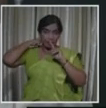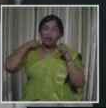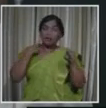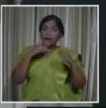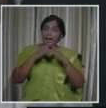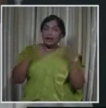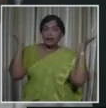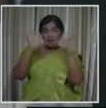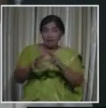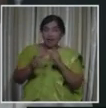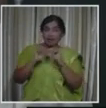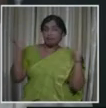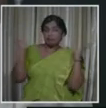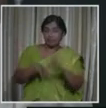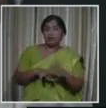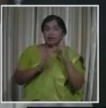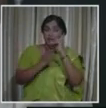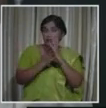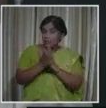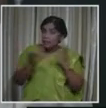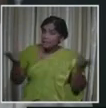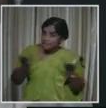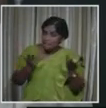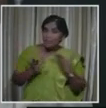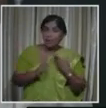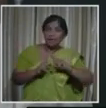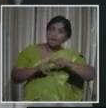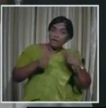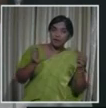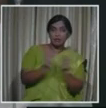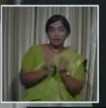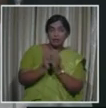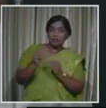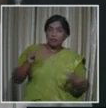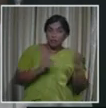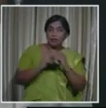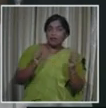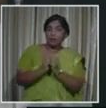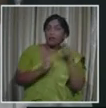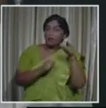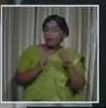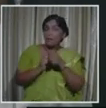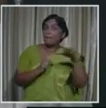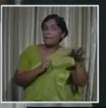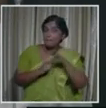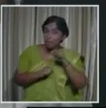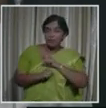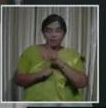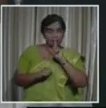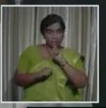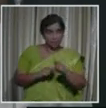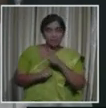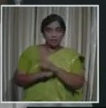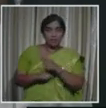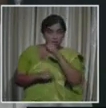ගෙවල් වට කරන්න ව්‍යවස්ථාවෙන් බැරි නම් අපි වෙනත් ක්‍රම තියනවා විකල්ප ක්‍රම තියනවා ඒව තමයි අපි පාවිච්චි කරන්න ඕන කියලා කිව්වා